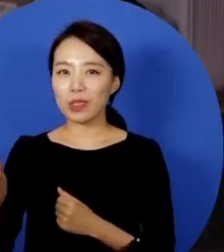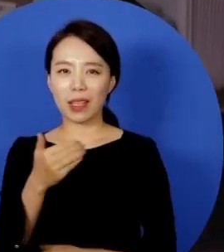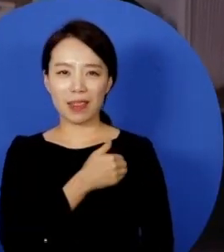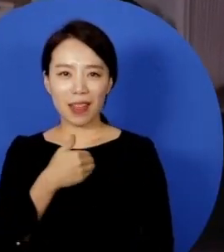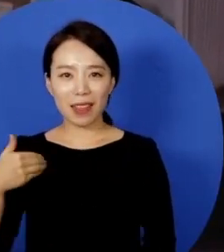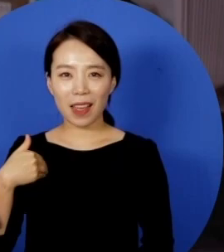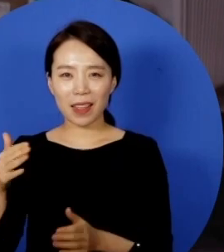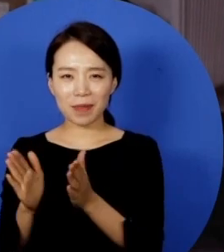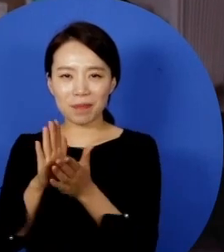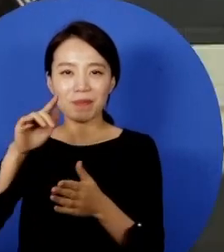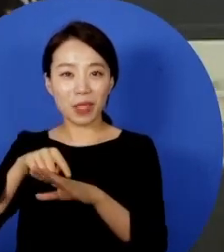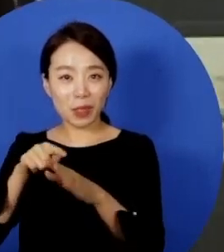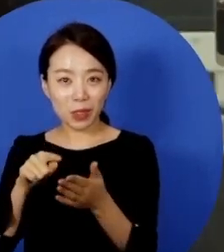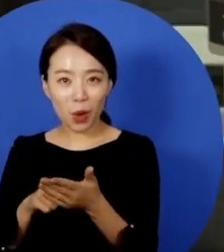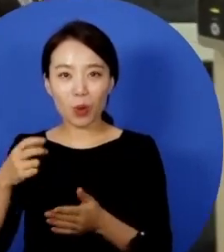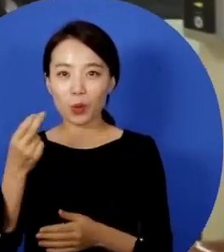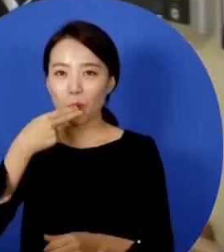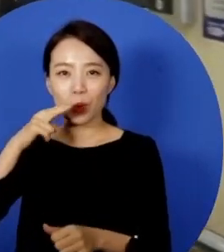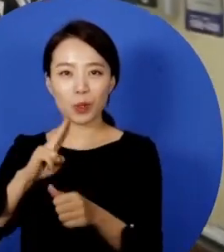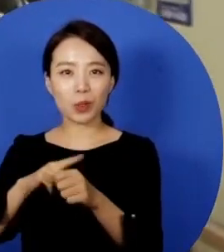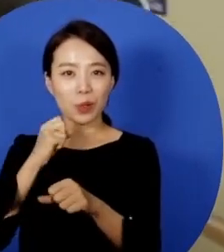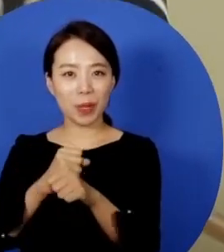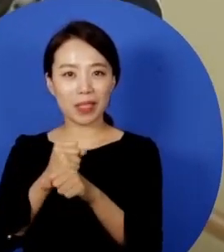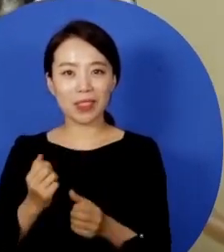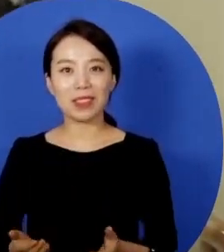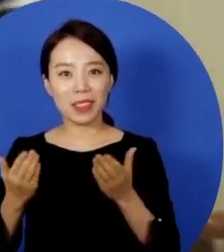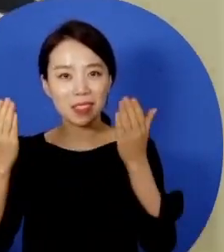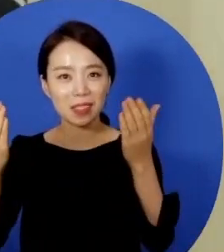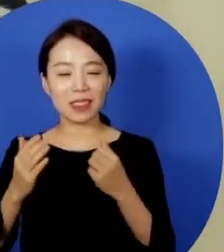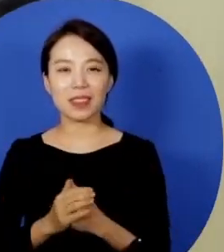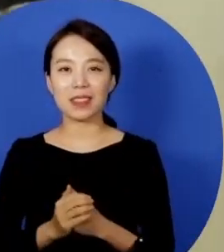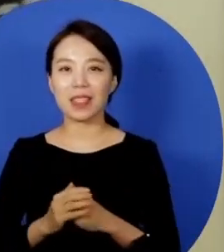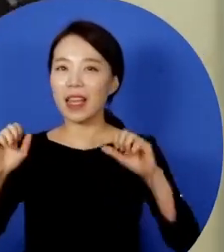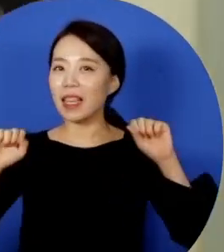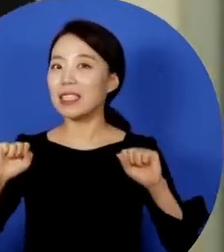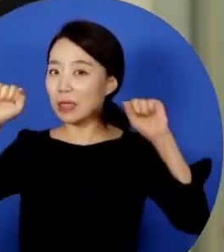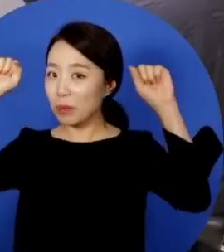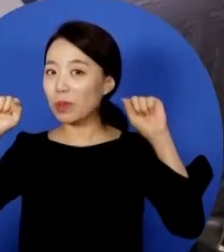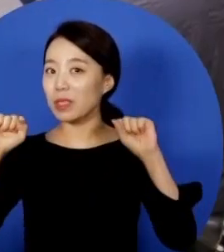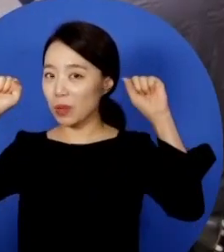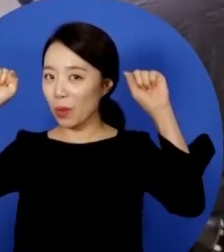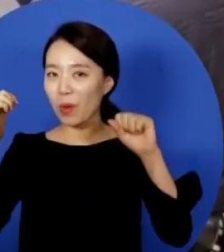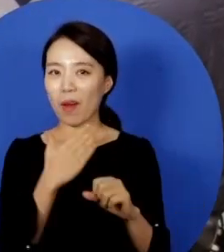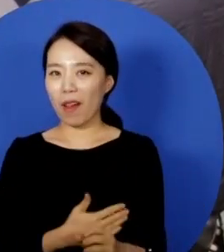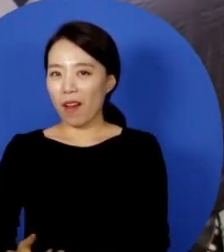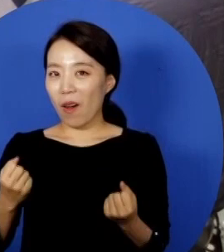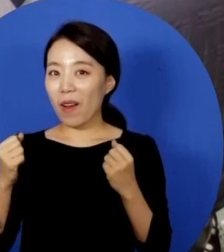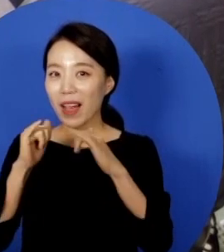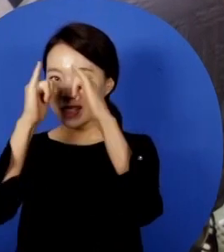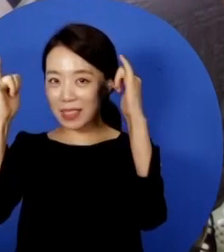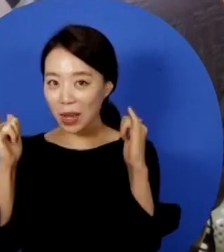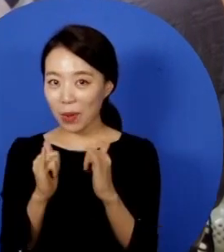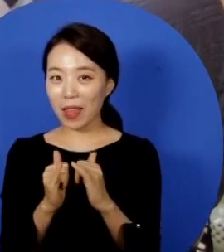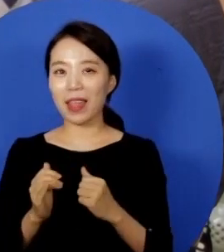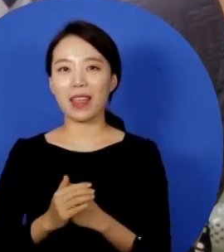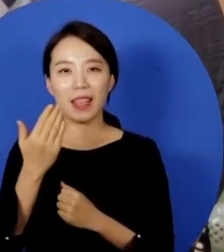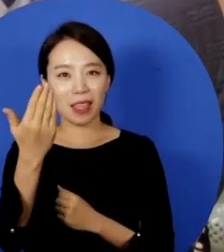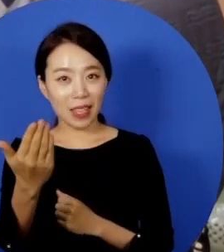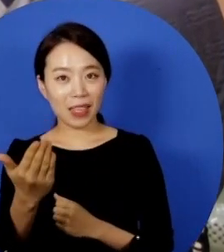우리의 당당한 열정과 도전으로 만들어가는 스포츠로. 건강한